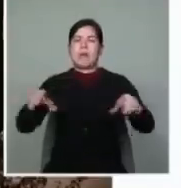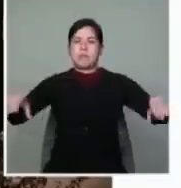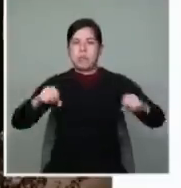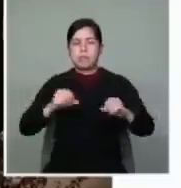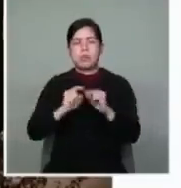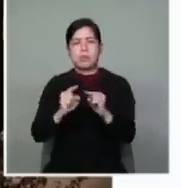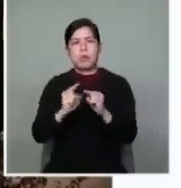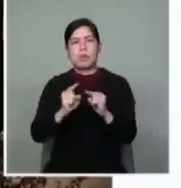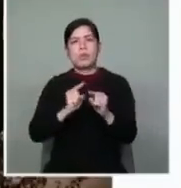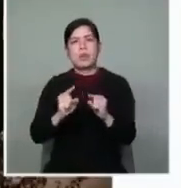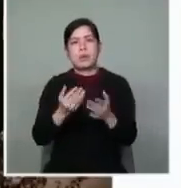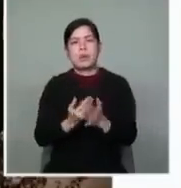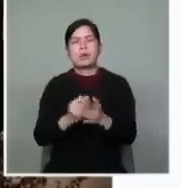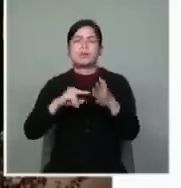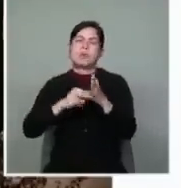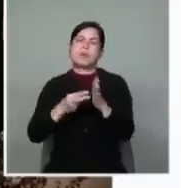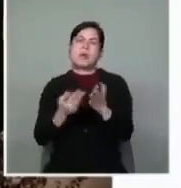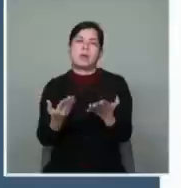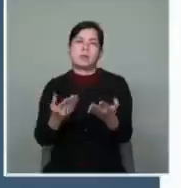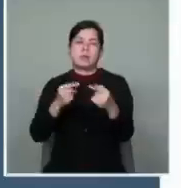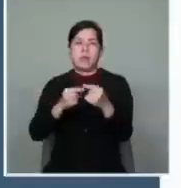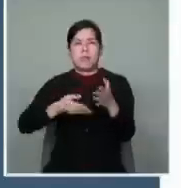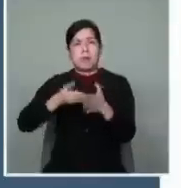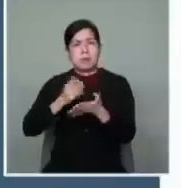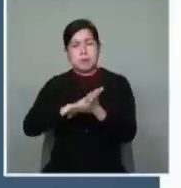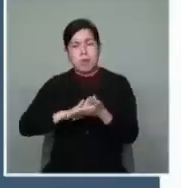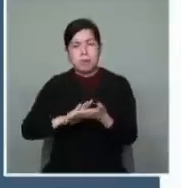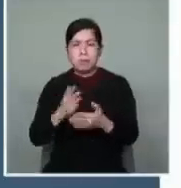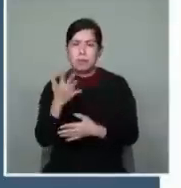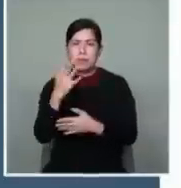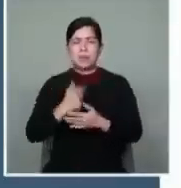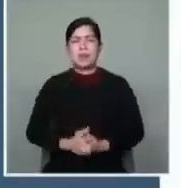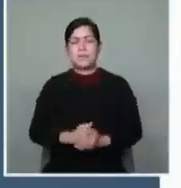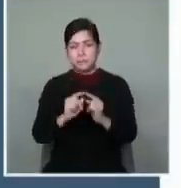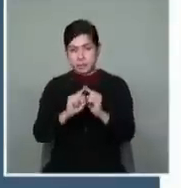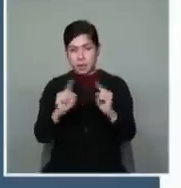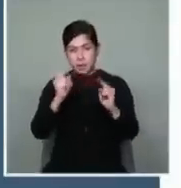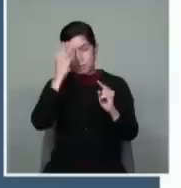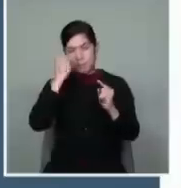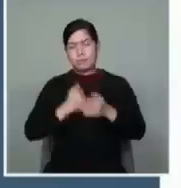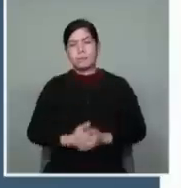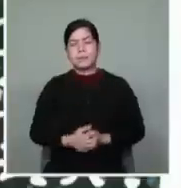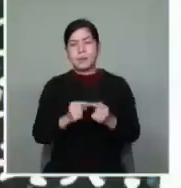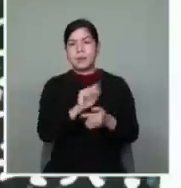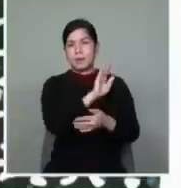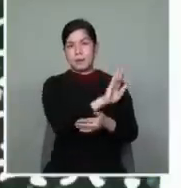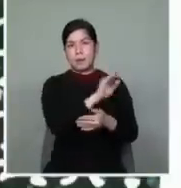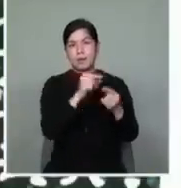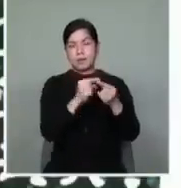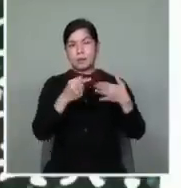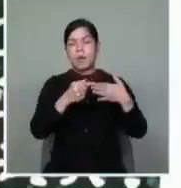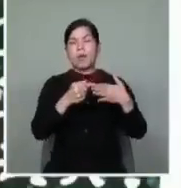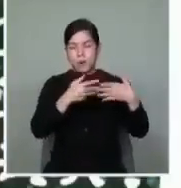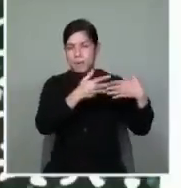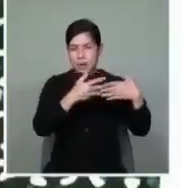ไปสู่ข้อตกลงปลดอาวุธนิวเคลียร์ได้แต่งไรอะขออภัยค่ะแต่ว่าอย่างไรก็ตามนะคะทั้งทรัมป์แล้วก็คิมจองอึนเอง